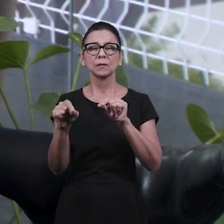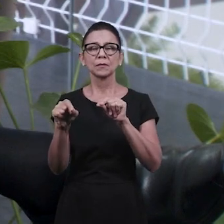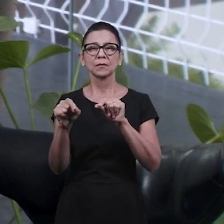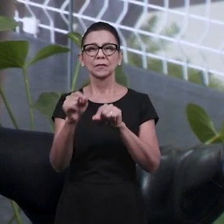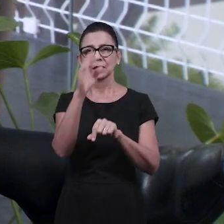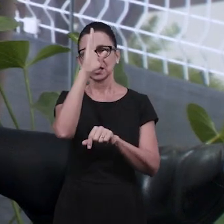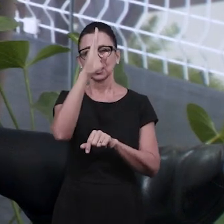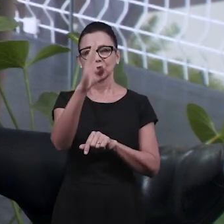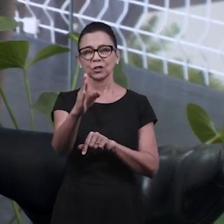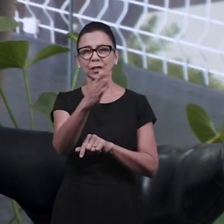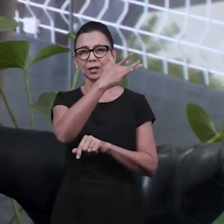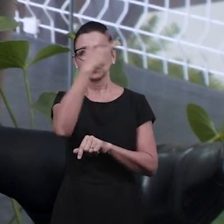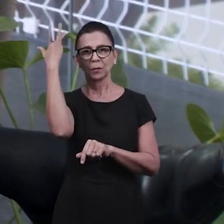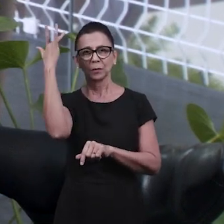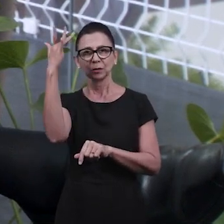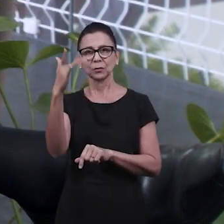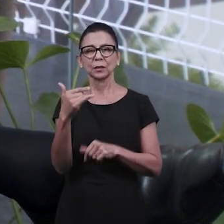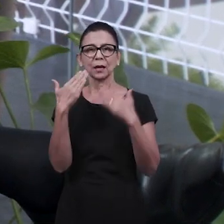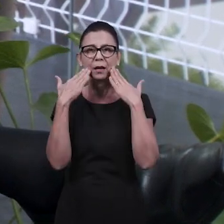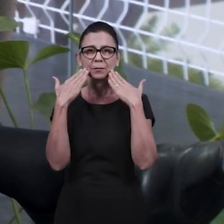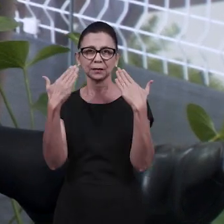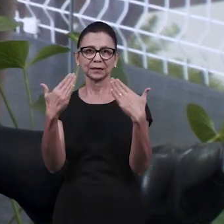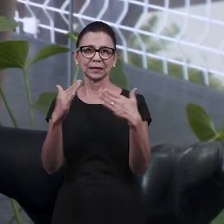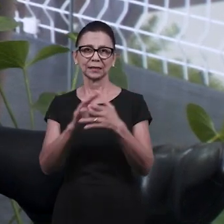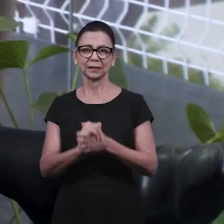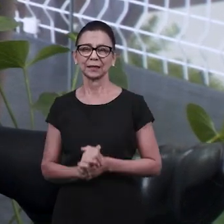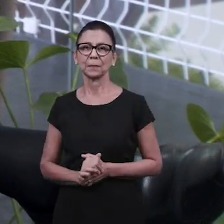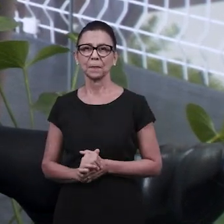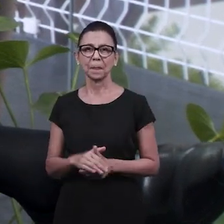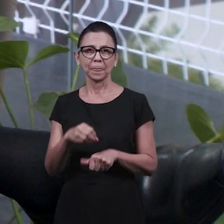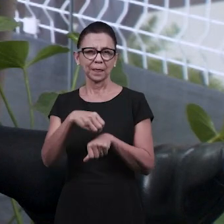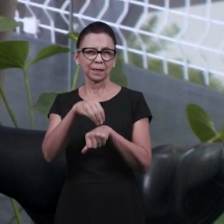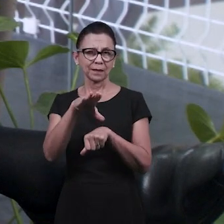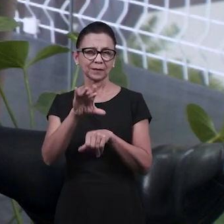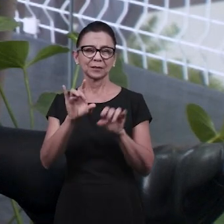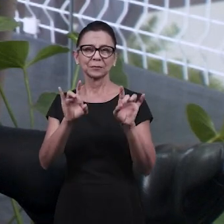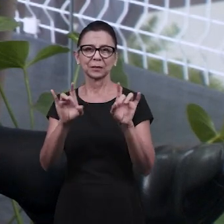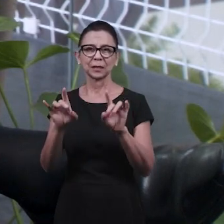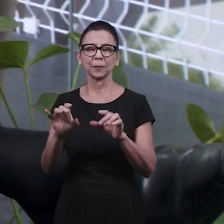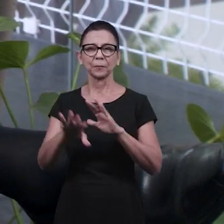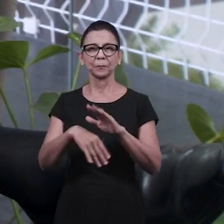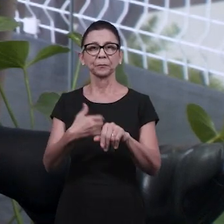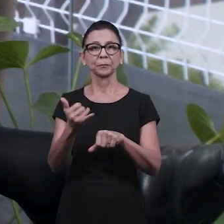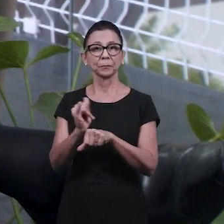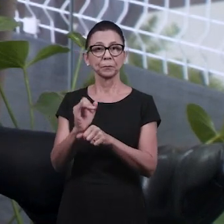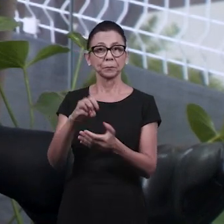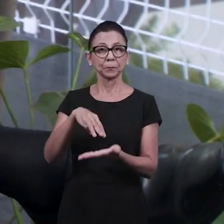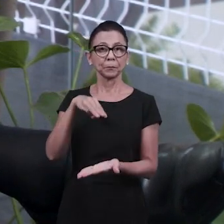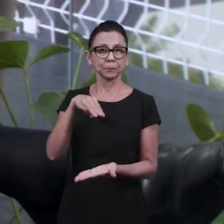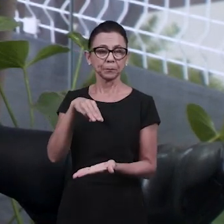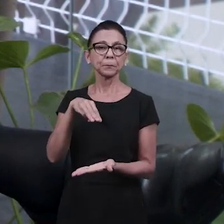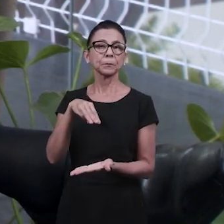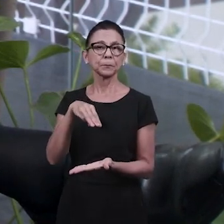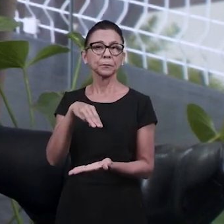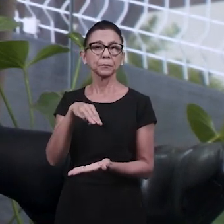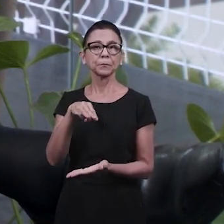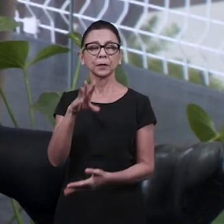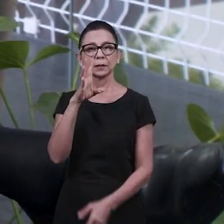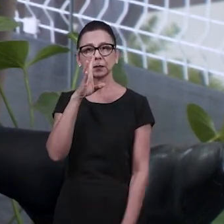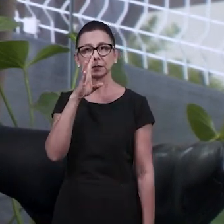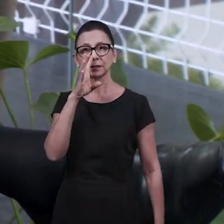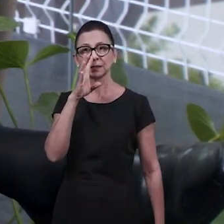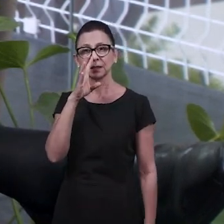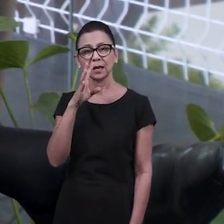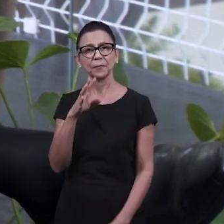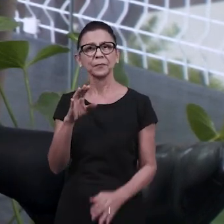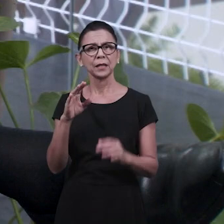votre message va être adressé au présentateur de cette partie. Ça, c'est très important de recevoir votre opinion. Et je vais vous dire une chose. Dans